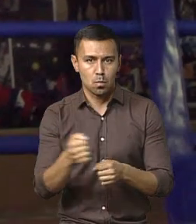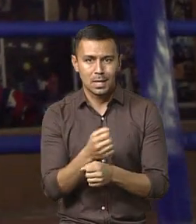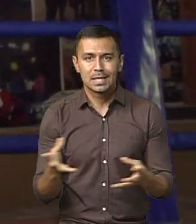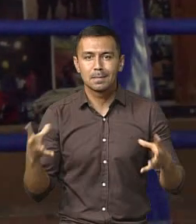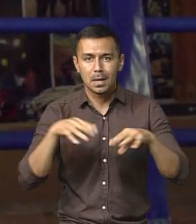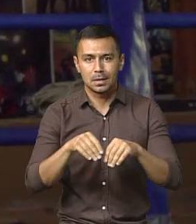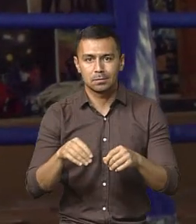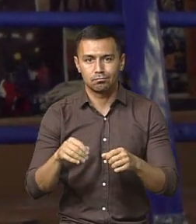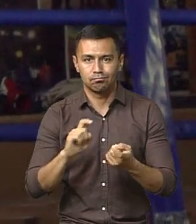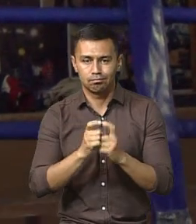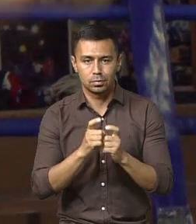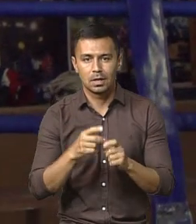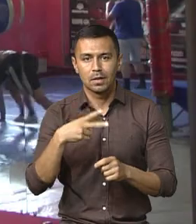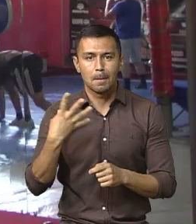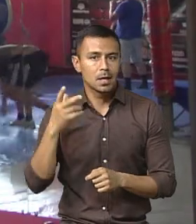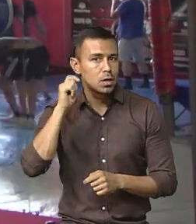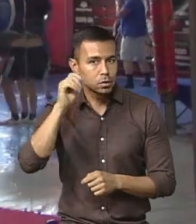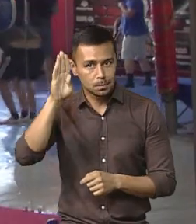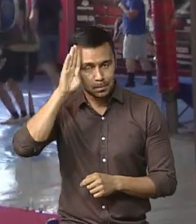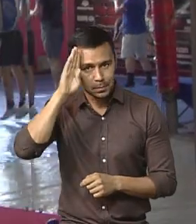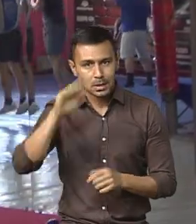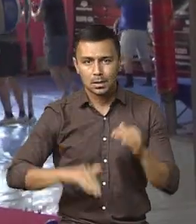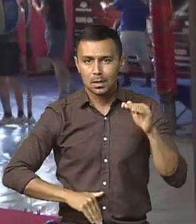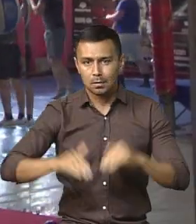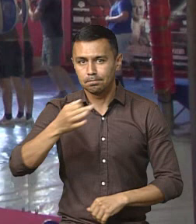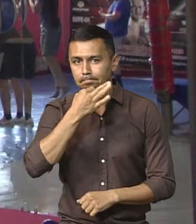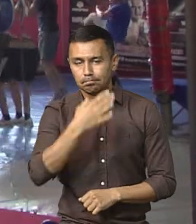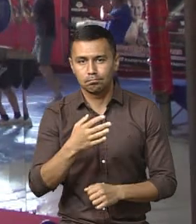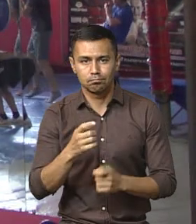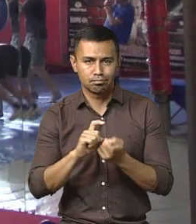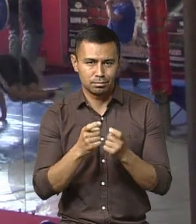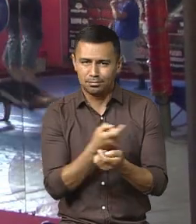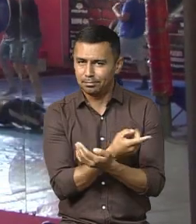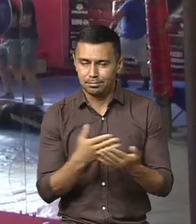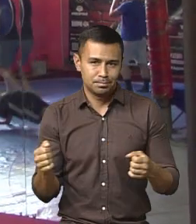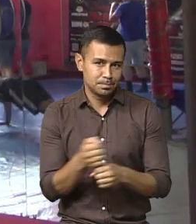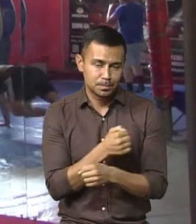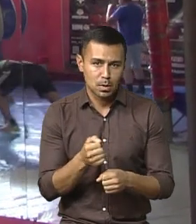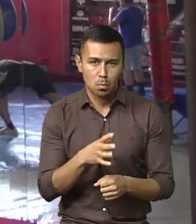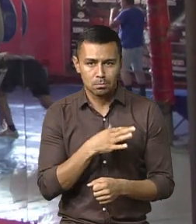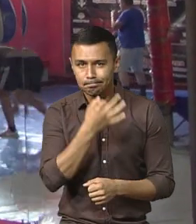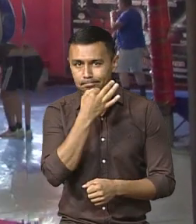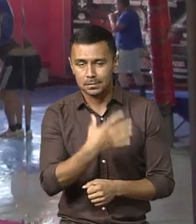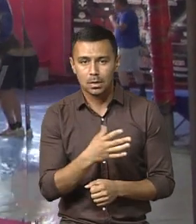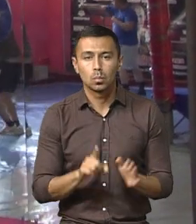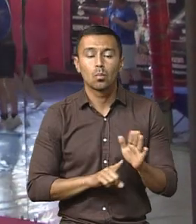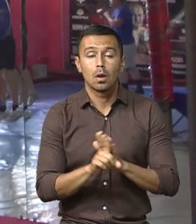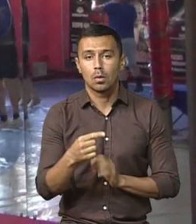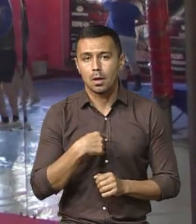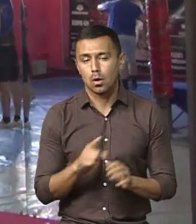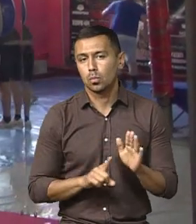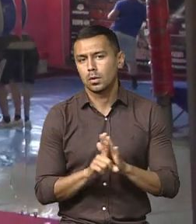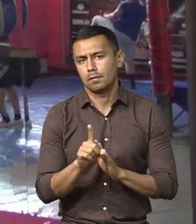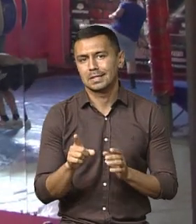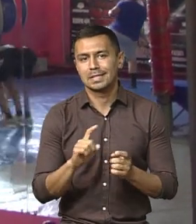змішаних єдиноборств 25-річний Микола Мартинюк. З дитинства подобалось єдиноборство, завжди була до них тяга. Спочатку я розпочав